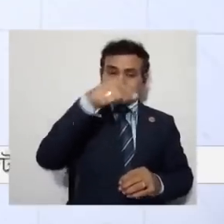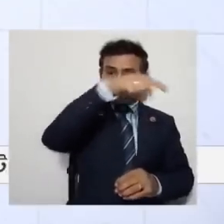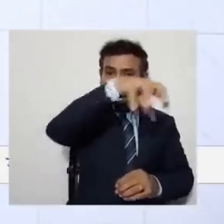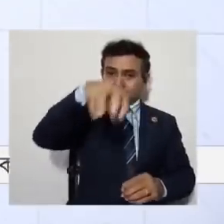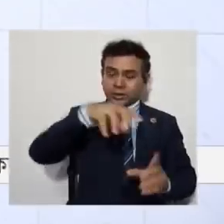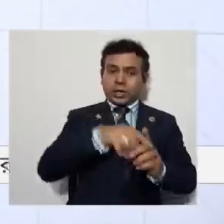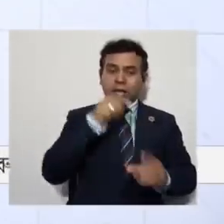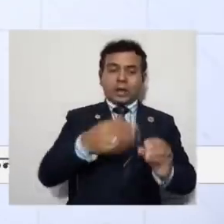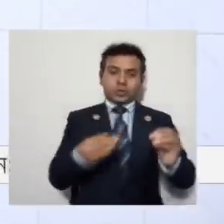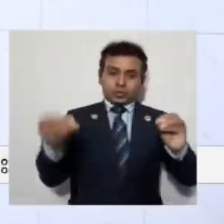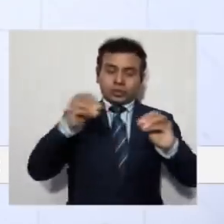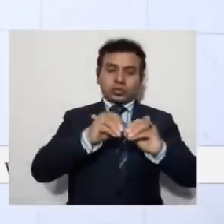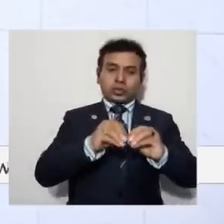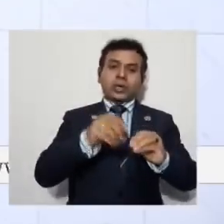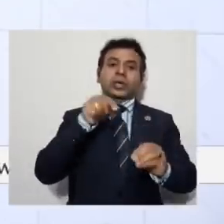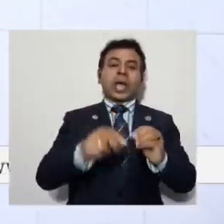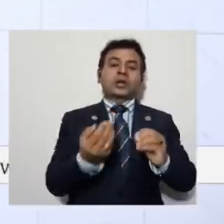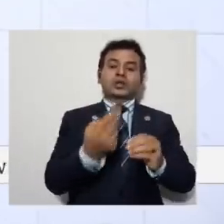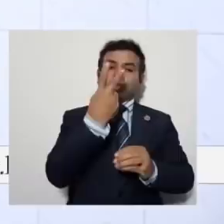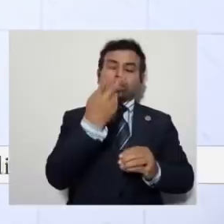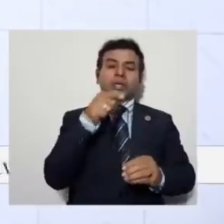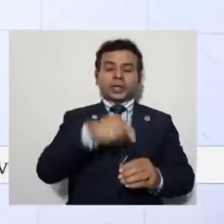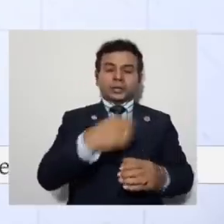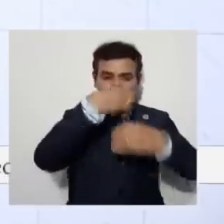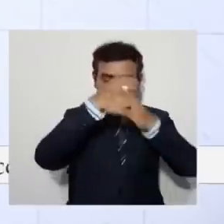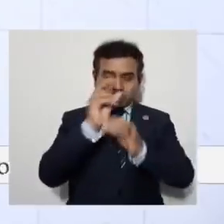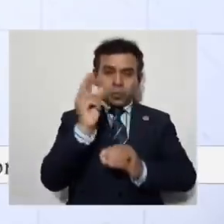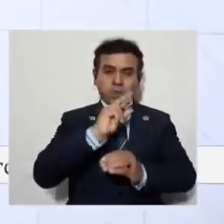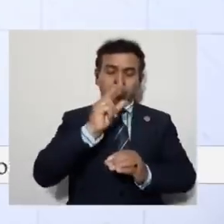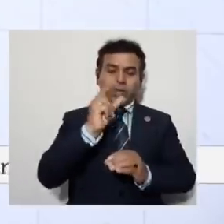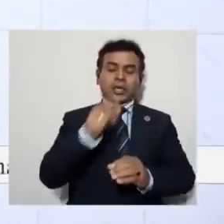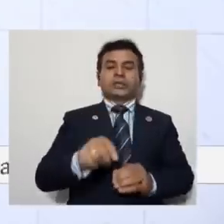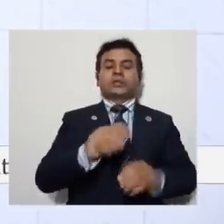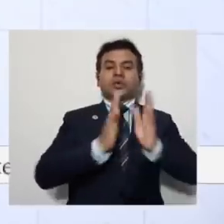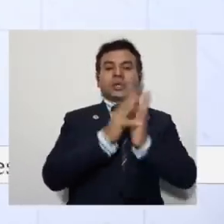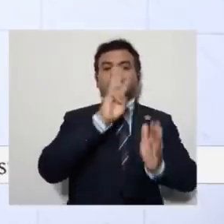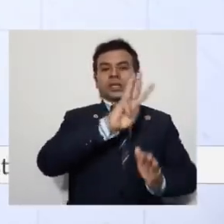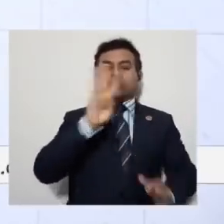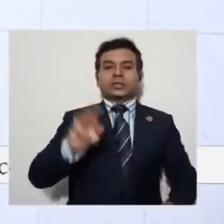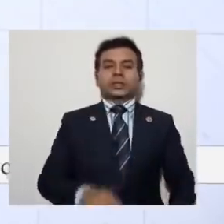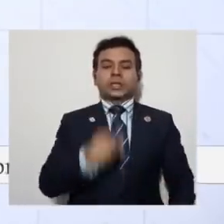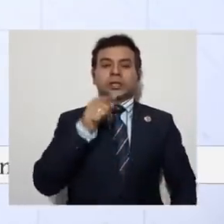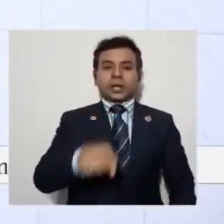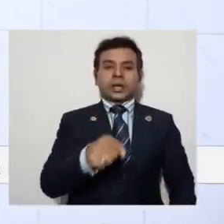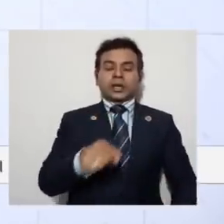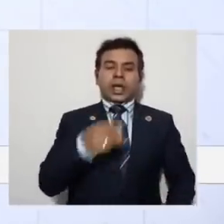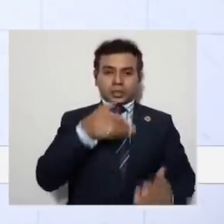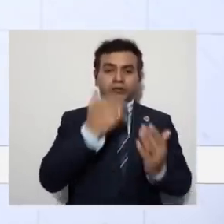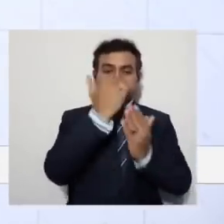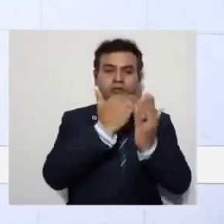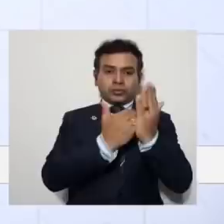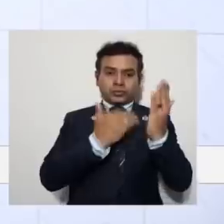আমরা 31 পর্যন্ত বলেছিলাম, আমাদের গত কাল থেকে 33টি প্রতিষ্ঠানে আমাদের এই নমুনা পরীক্ষা করা